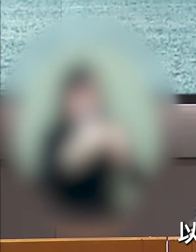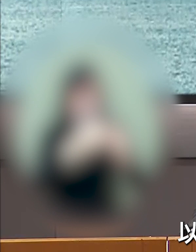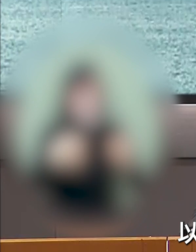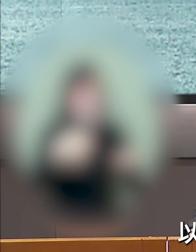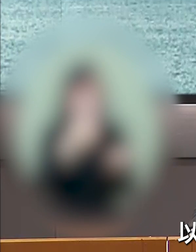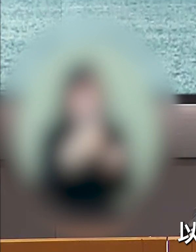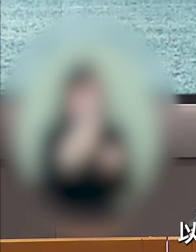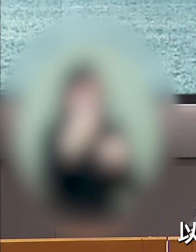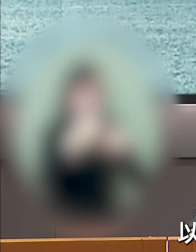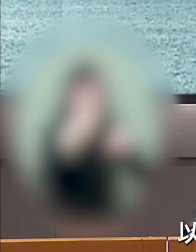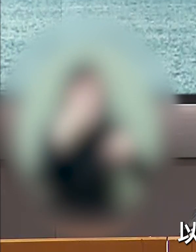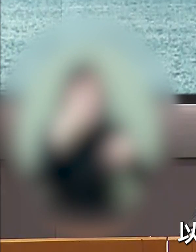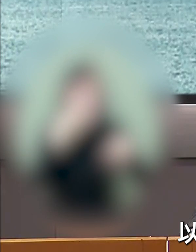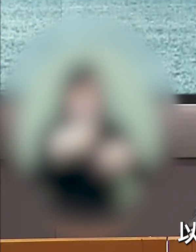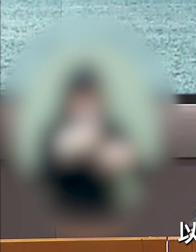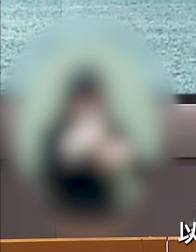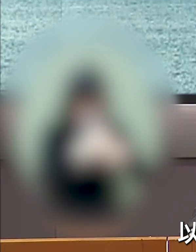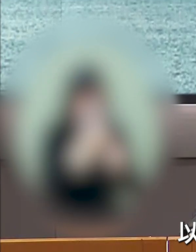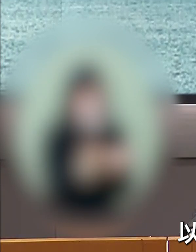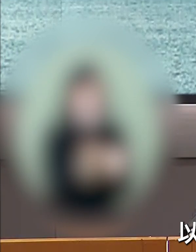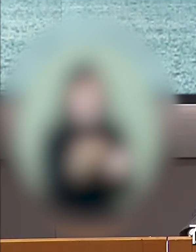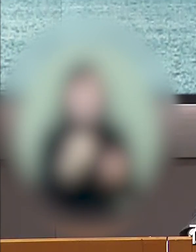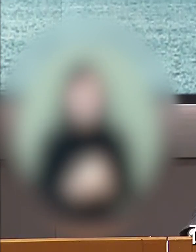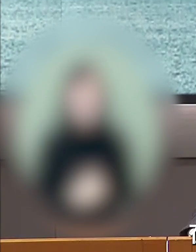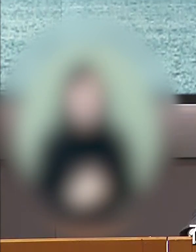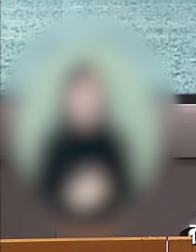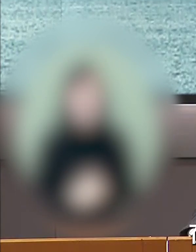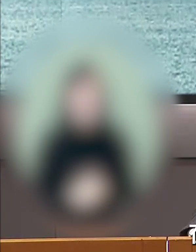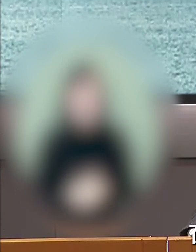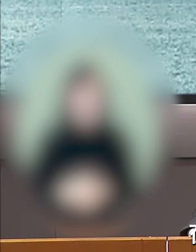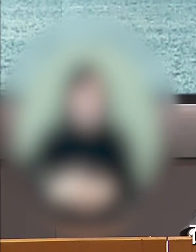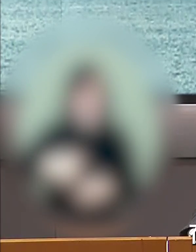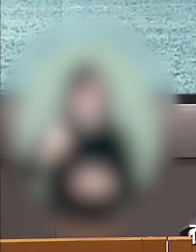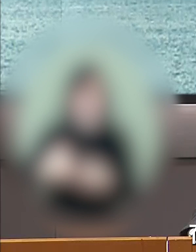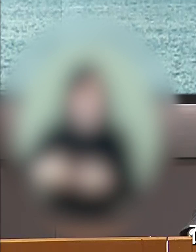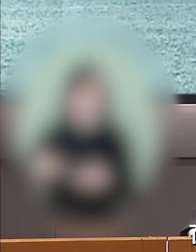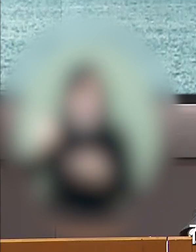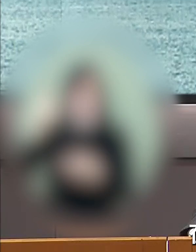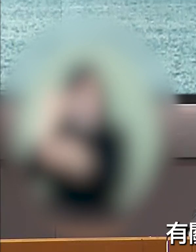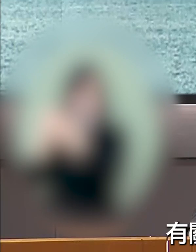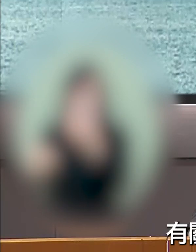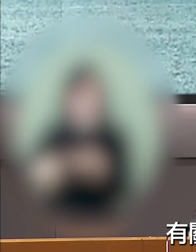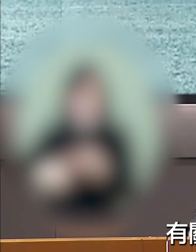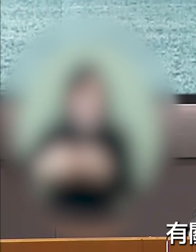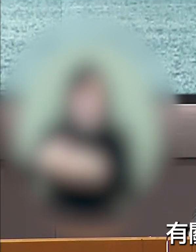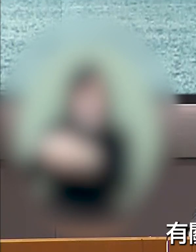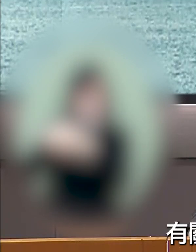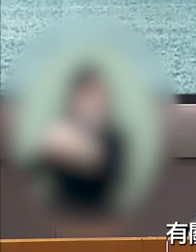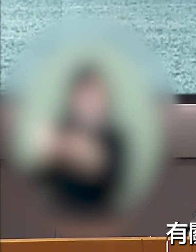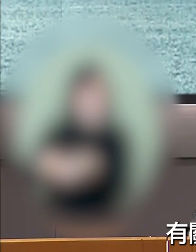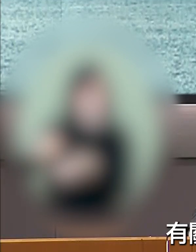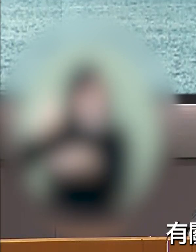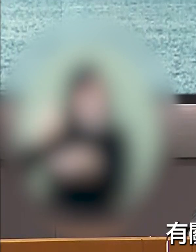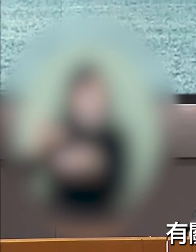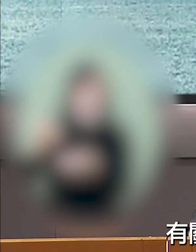拭子作核實的用途。在成功申報了在這個平台之後，有關的人士會